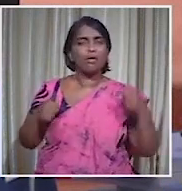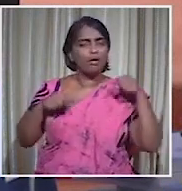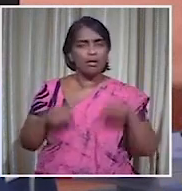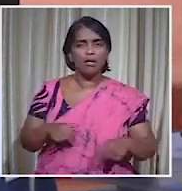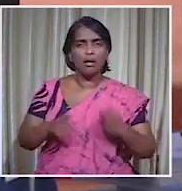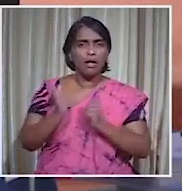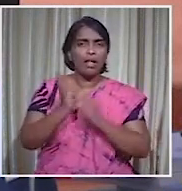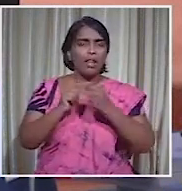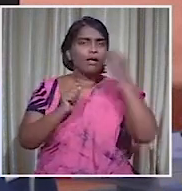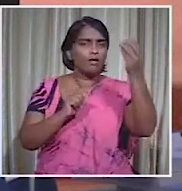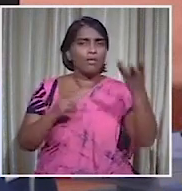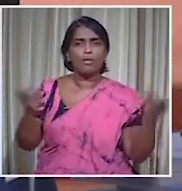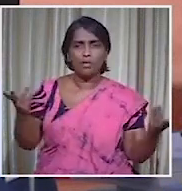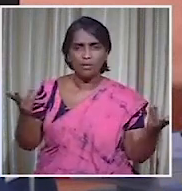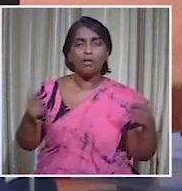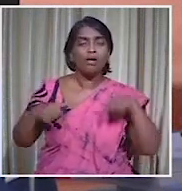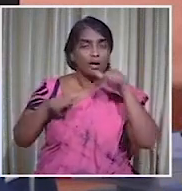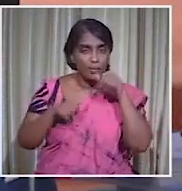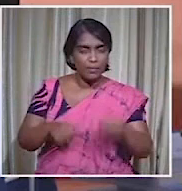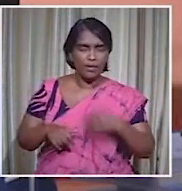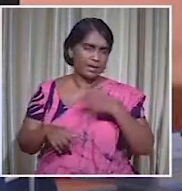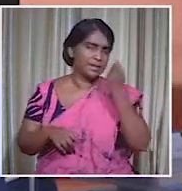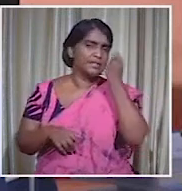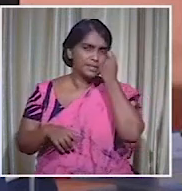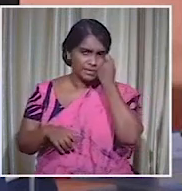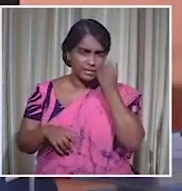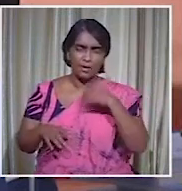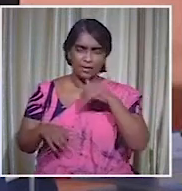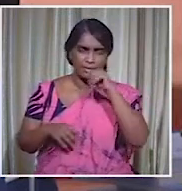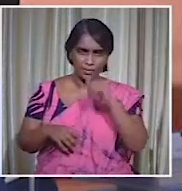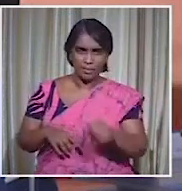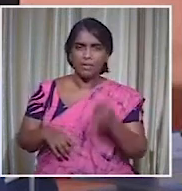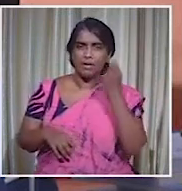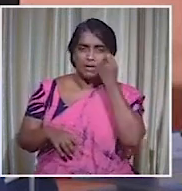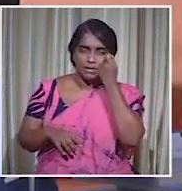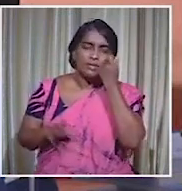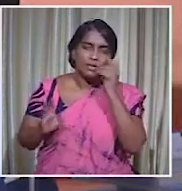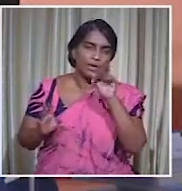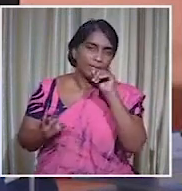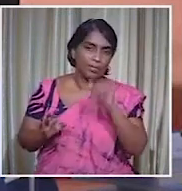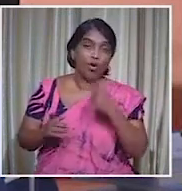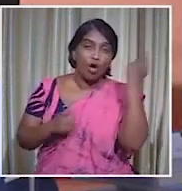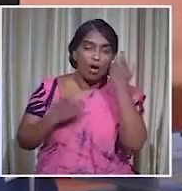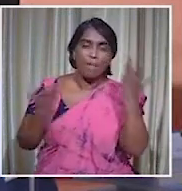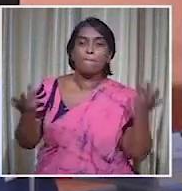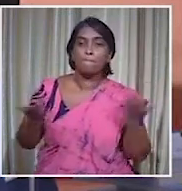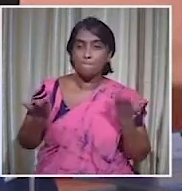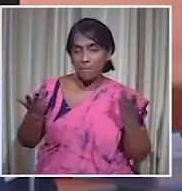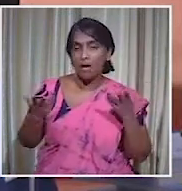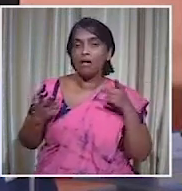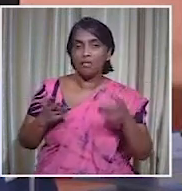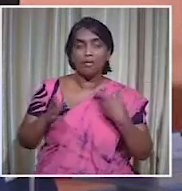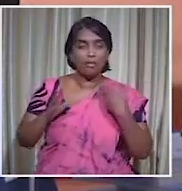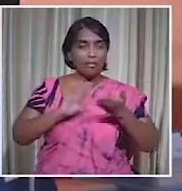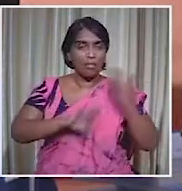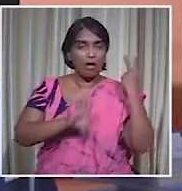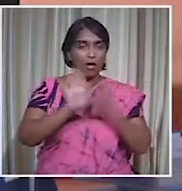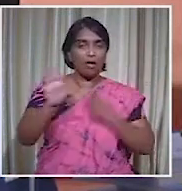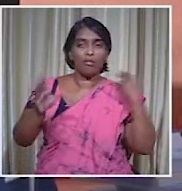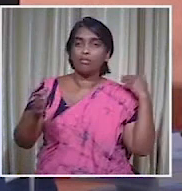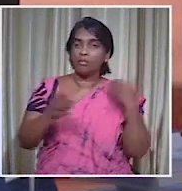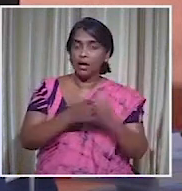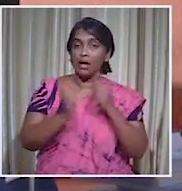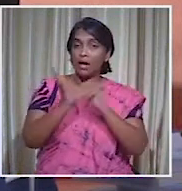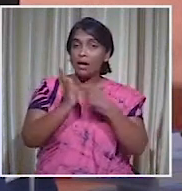මේ ණය ගෙව්වේ අපිට පැහැදිලි සැකයක් තියෙනවා පැහැදිලි සැකයක් කියලා විතරයි කියන්න පුළුවන් මොකද ඒක හොයාගන්න බෑලු මේ පහුගිය අවුරුදු දෙකේ දොස් ගෙවපු